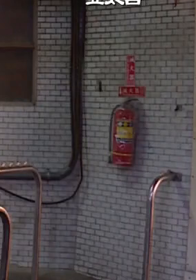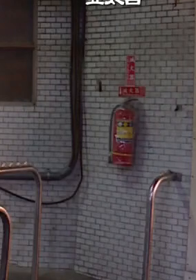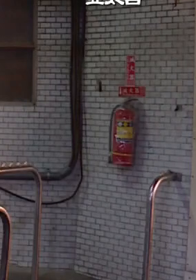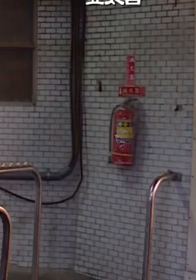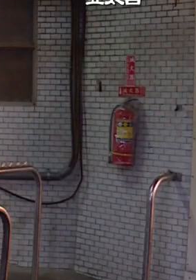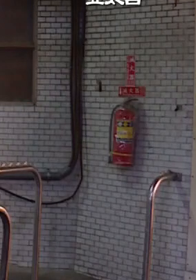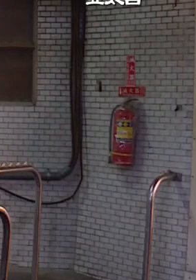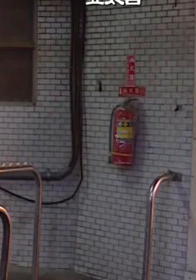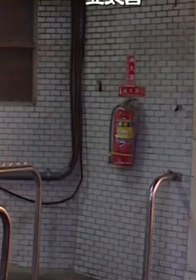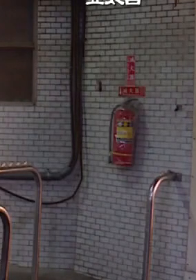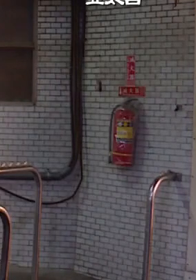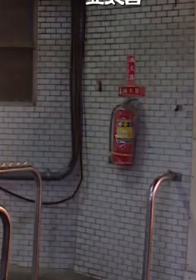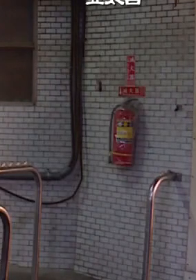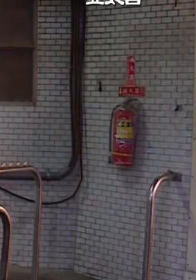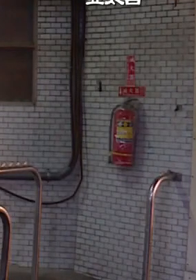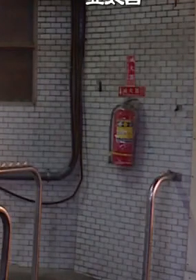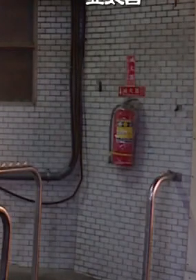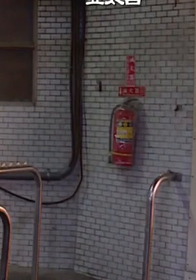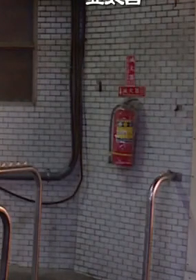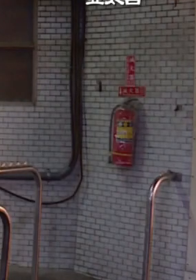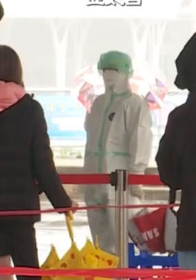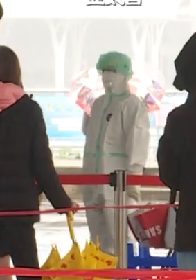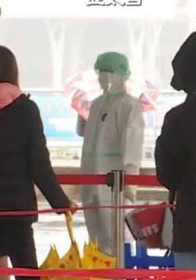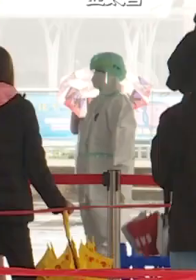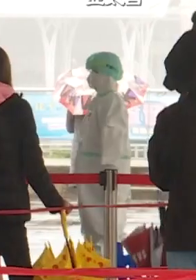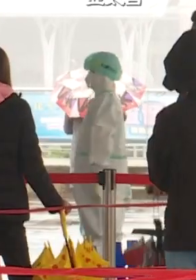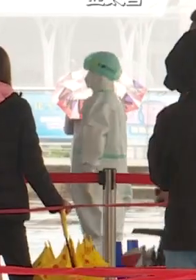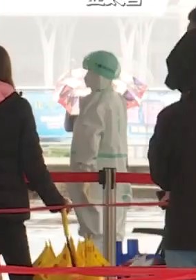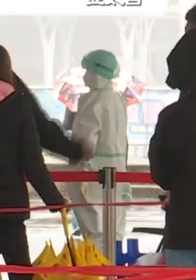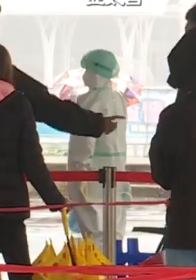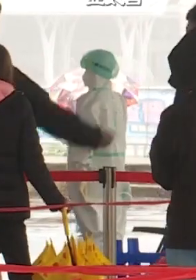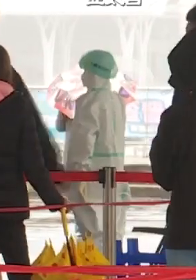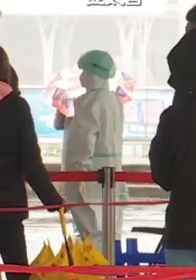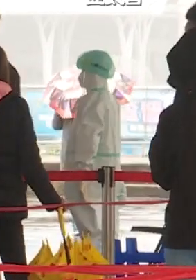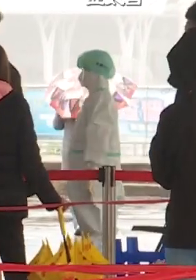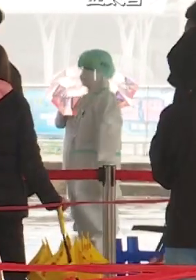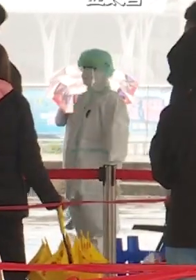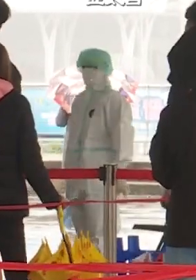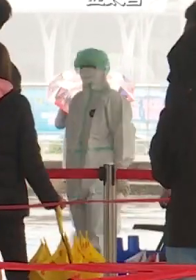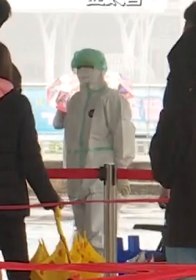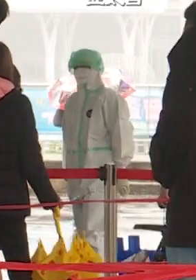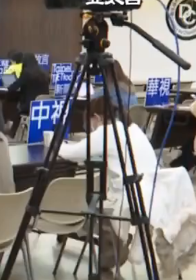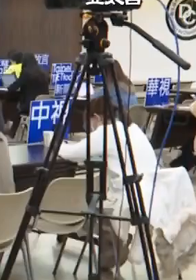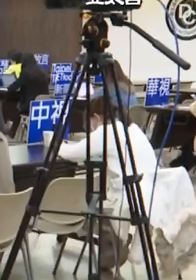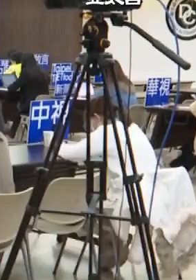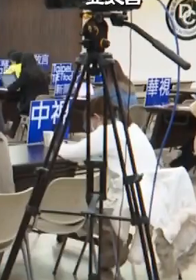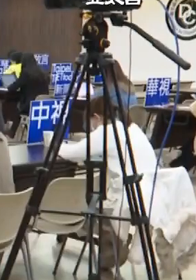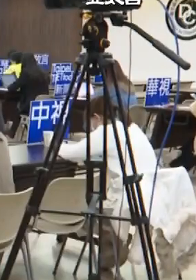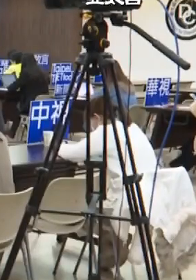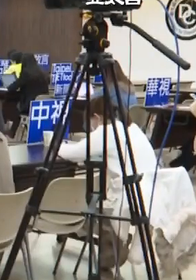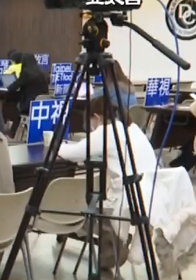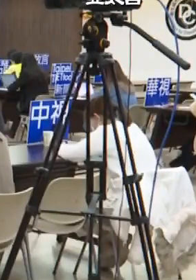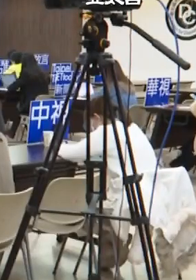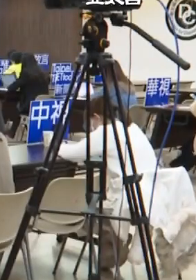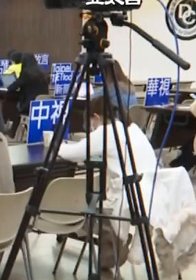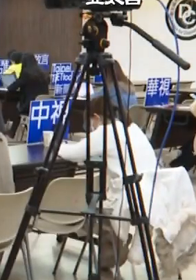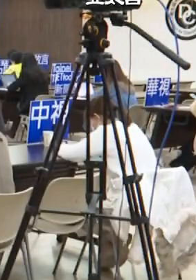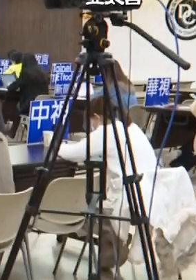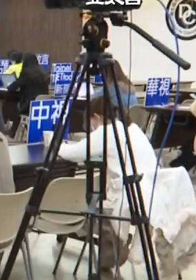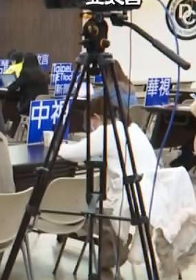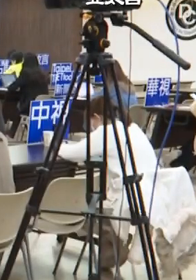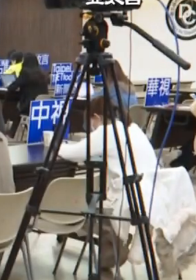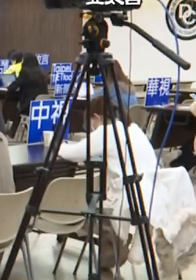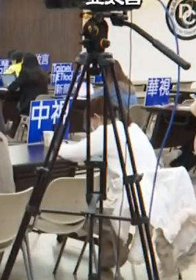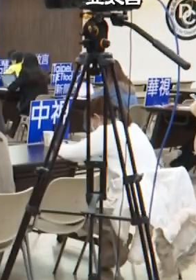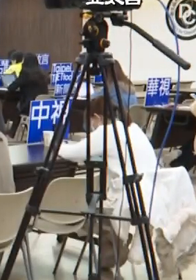主要传播链包括基隆小吃店再增45例，新北三峡亲友校园群聚20例，另外中和社区再增14例，